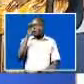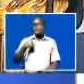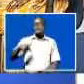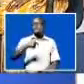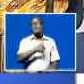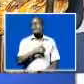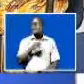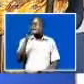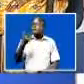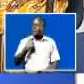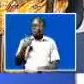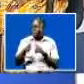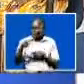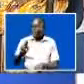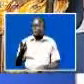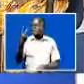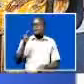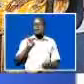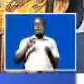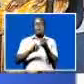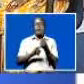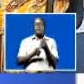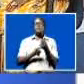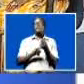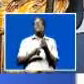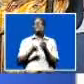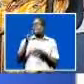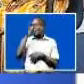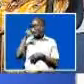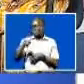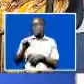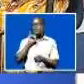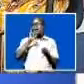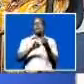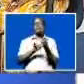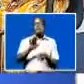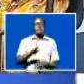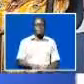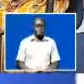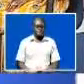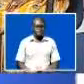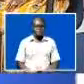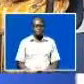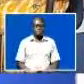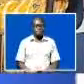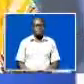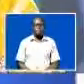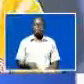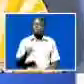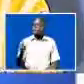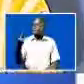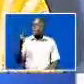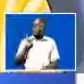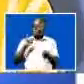wapi? Na kama wapo basi hawa wanawake wawili wana mwanje. Mm-hmm. Sasa atapaliwa huyu. Hai. Babu Juma. Mhm. Huyu wa